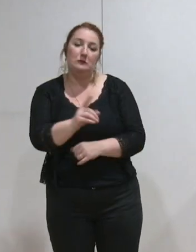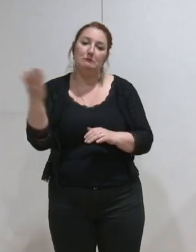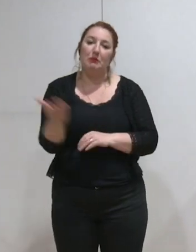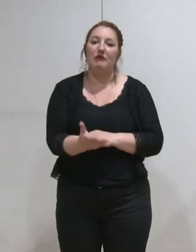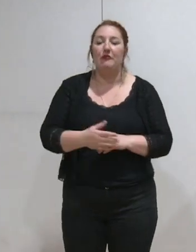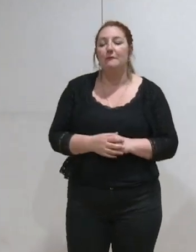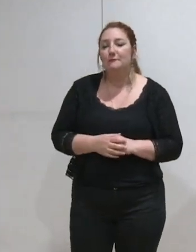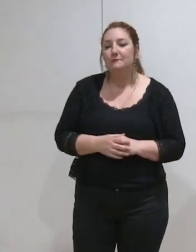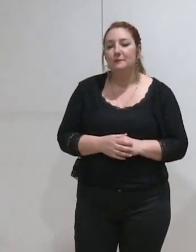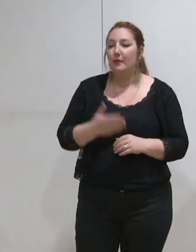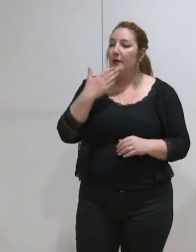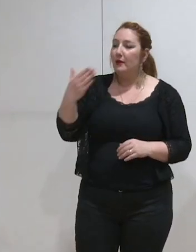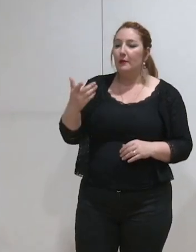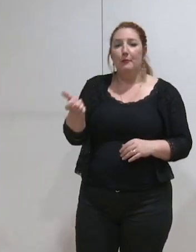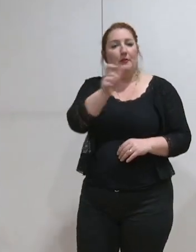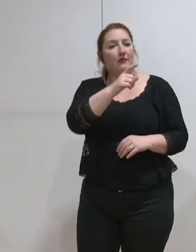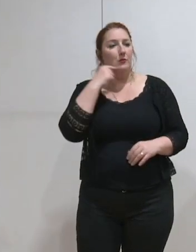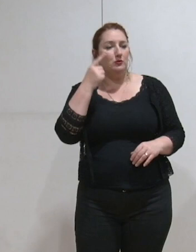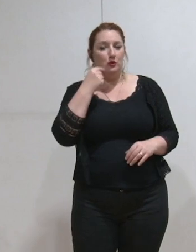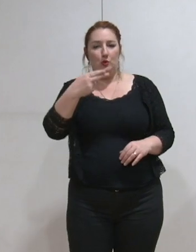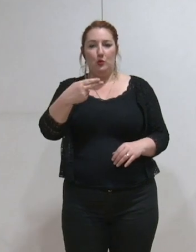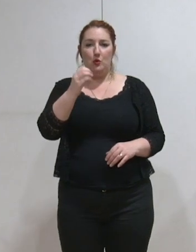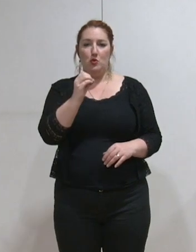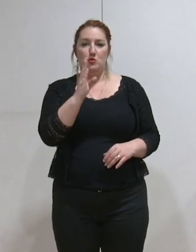parvenu monsieur noble courourt